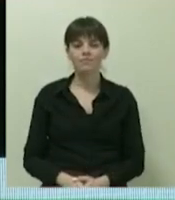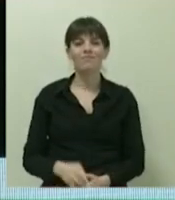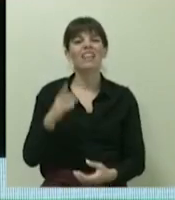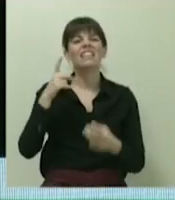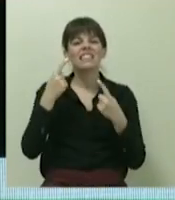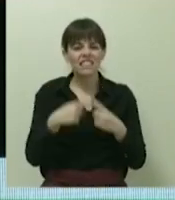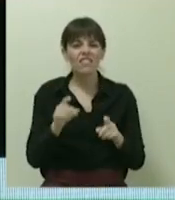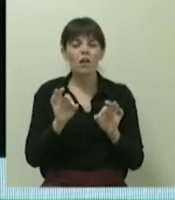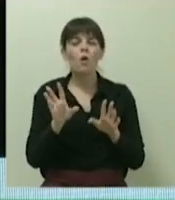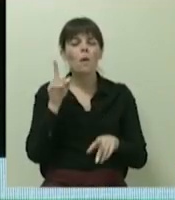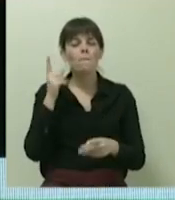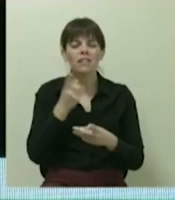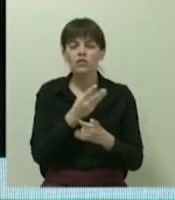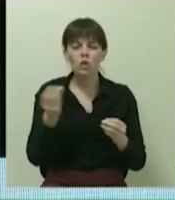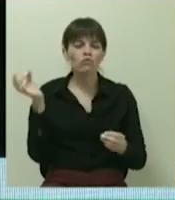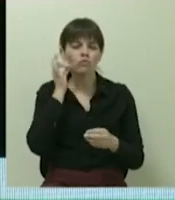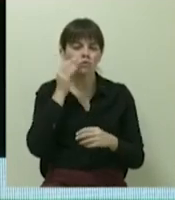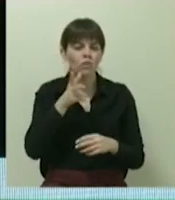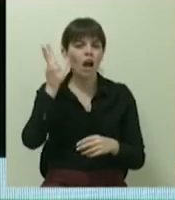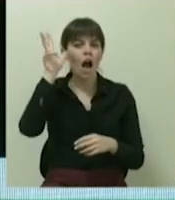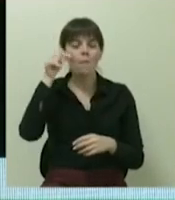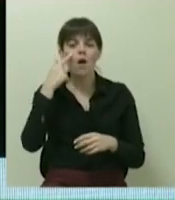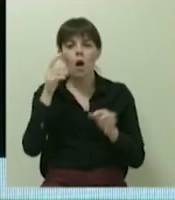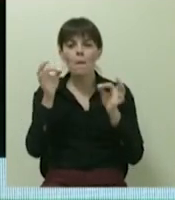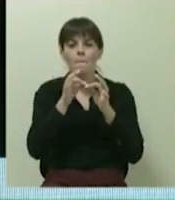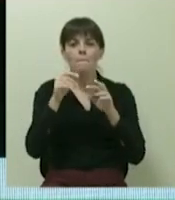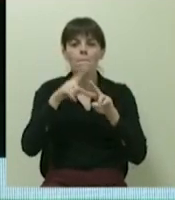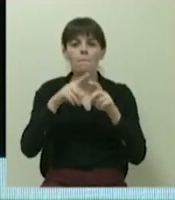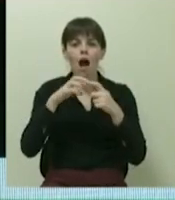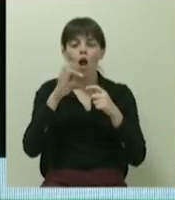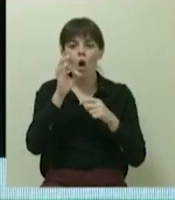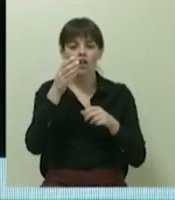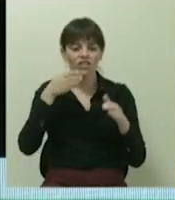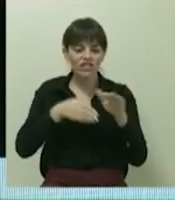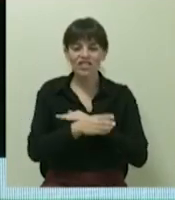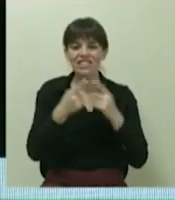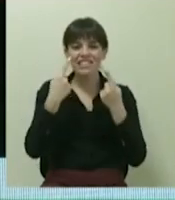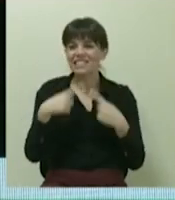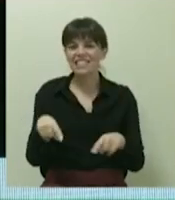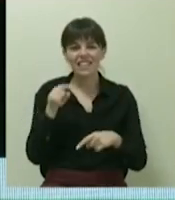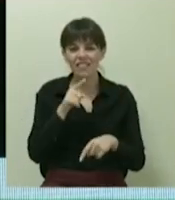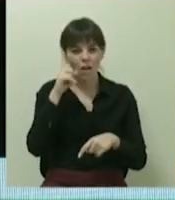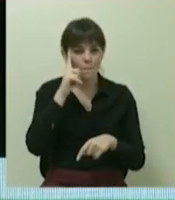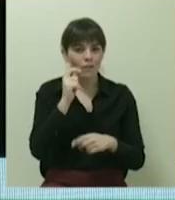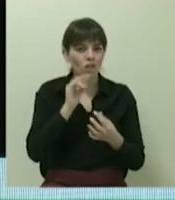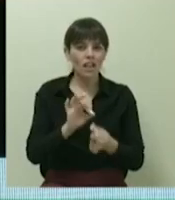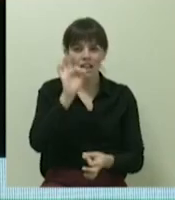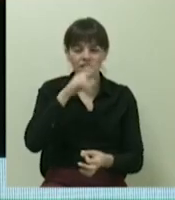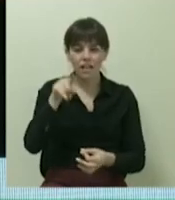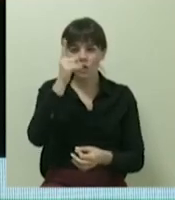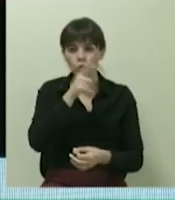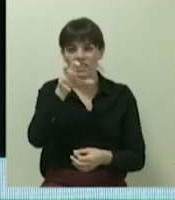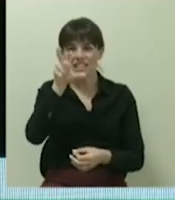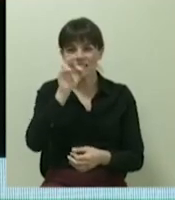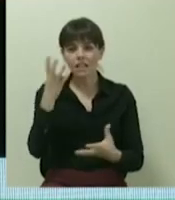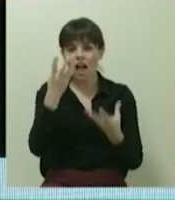Sınavlar da öyle. Bir sürü duymuşsunuzdur. Amerikan işte baro giriş sınavını filan. Başvuran insanların